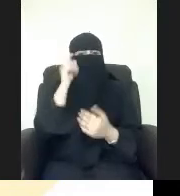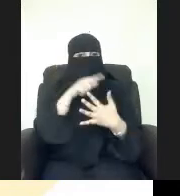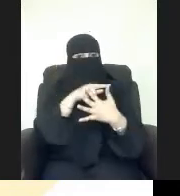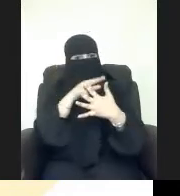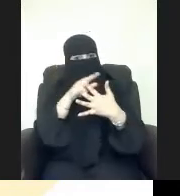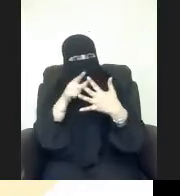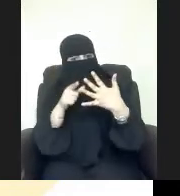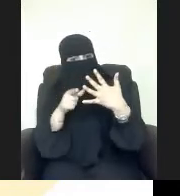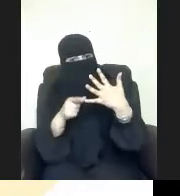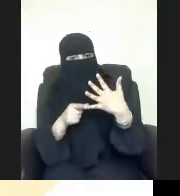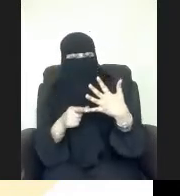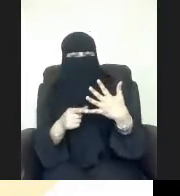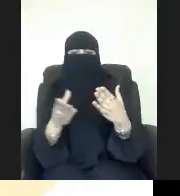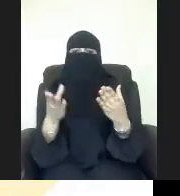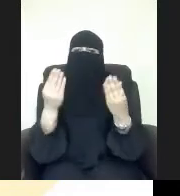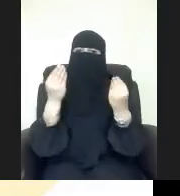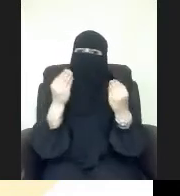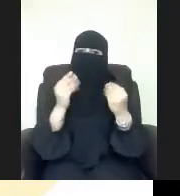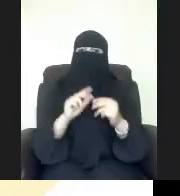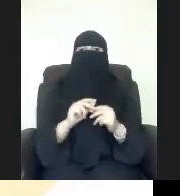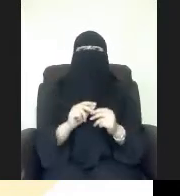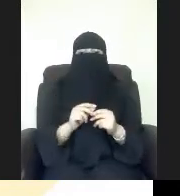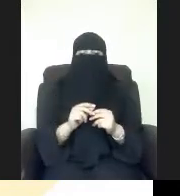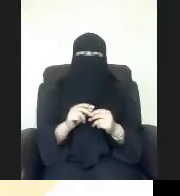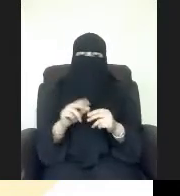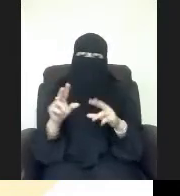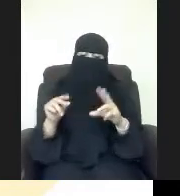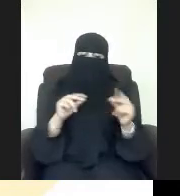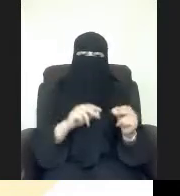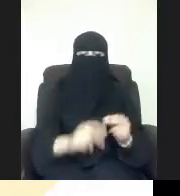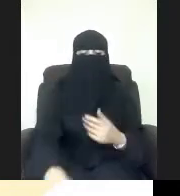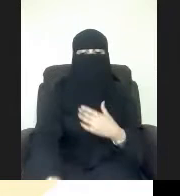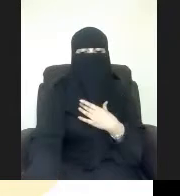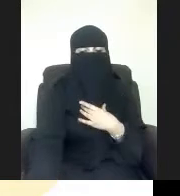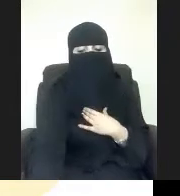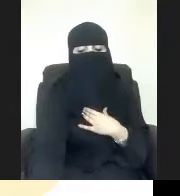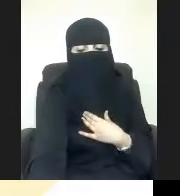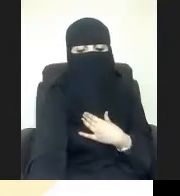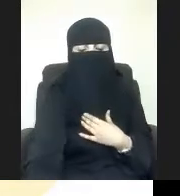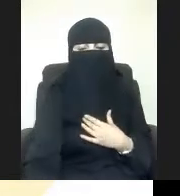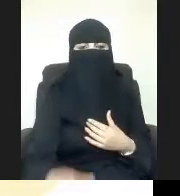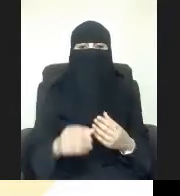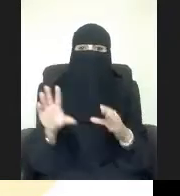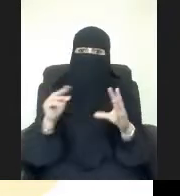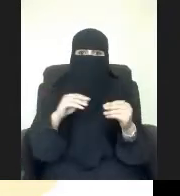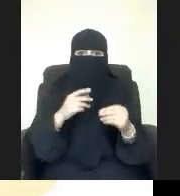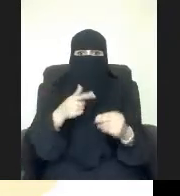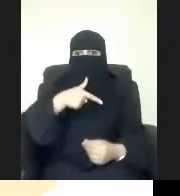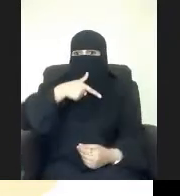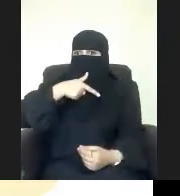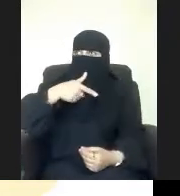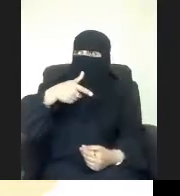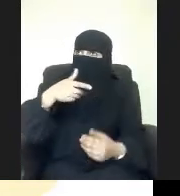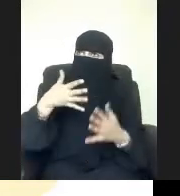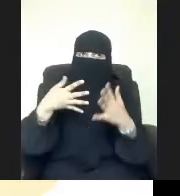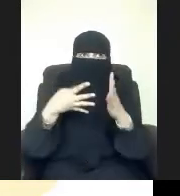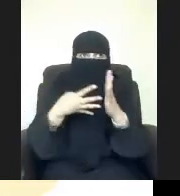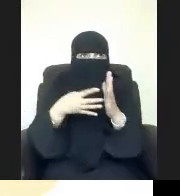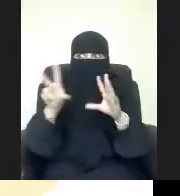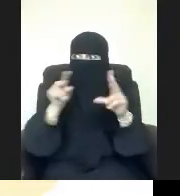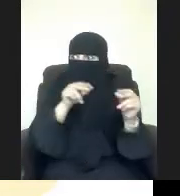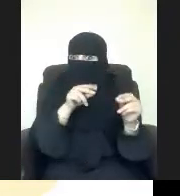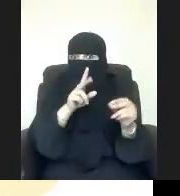أنه نفس الذي يقدم لطالب المرحلة الجامعية أخذ نفس الفيديو وأقدم لطالب المرحلة الابتدائية أو المتوسطة.